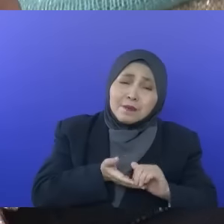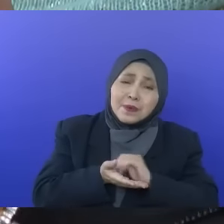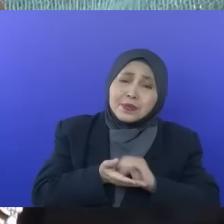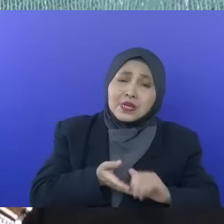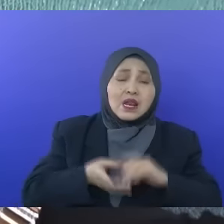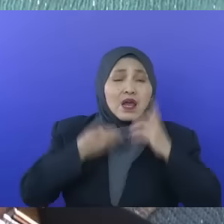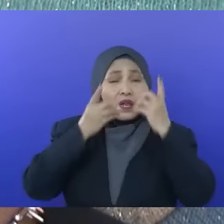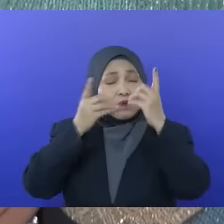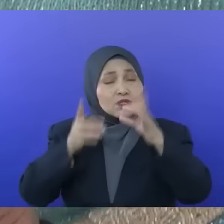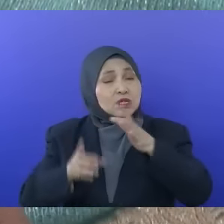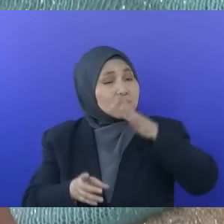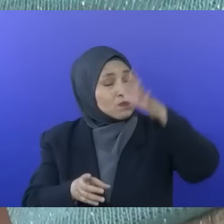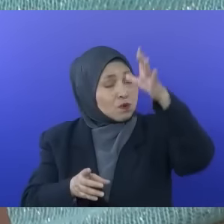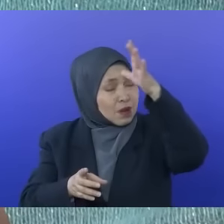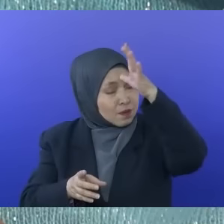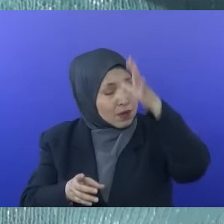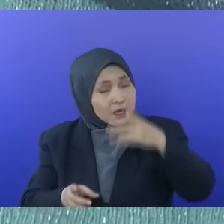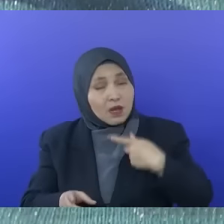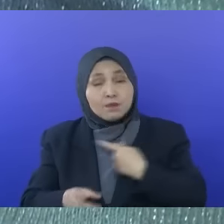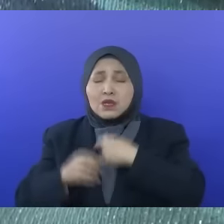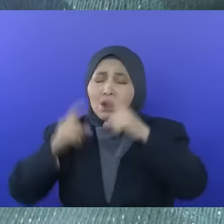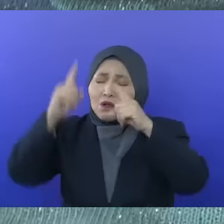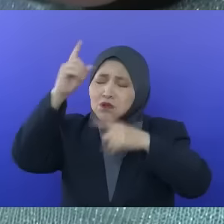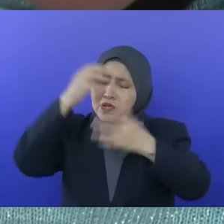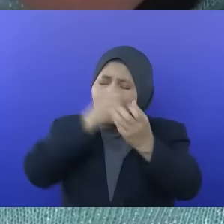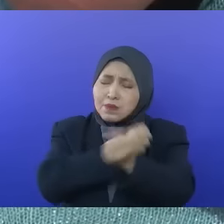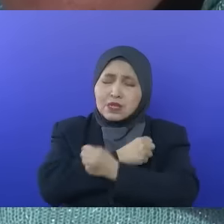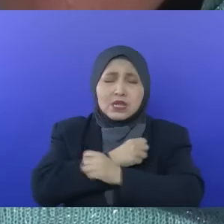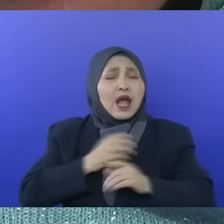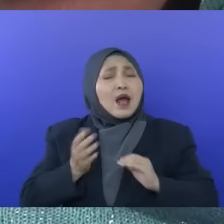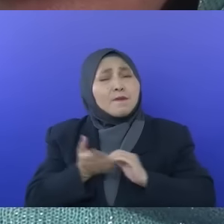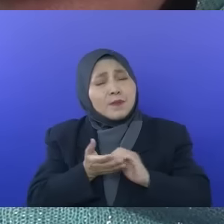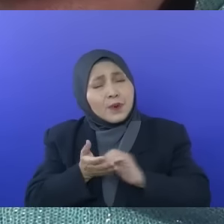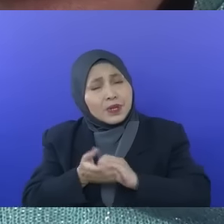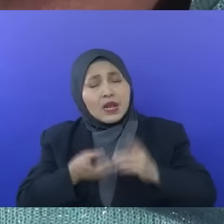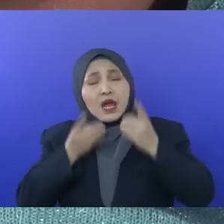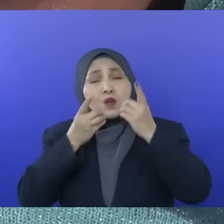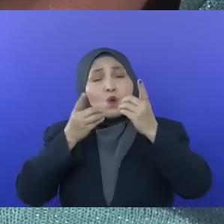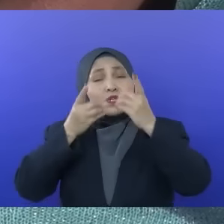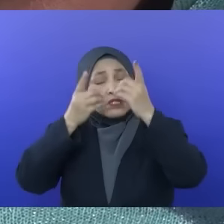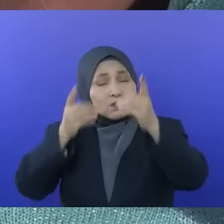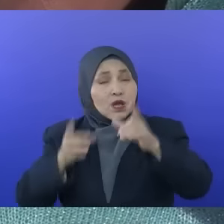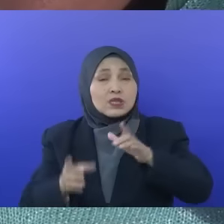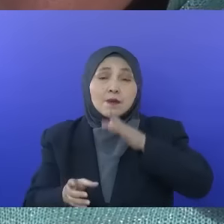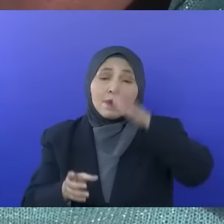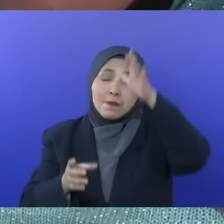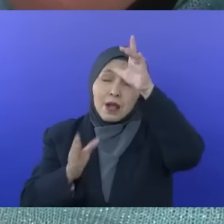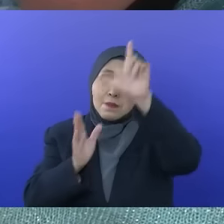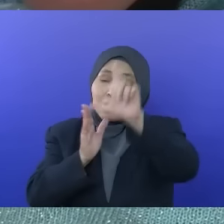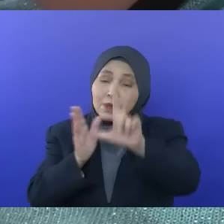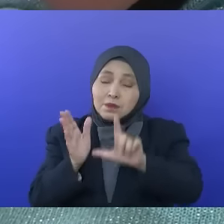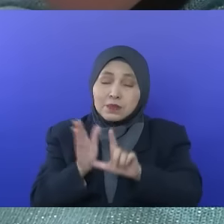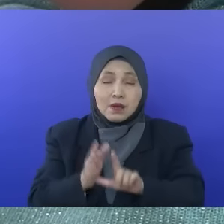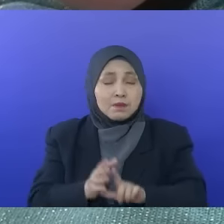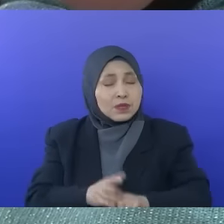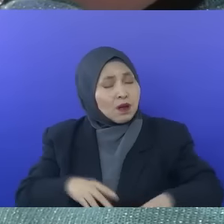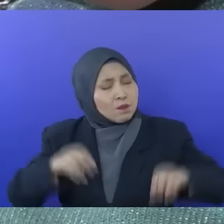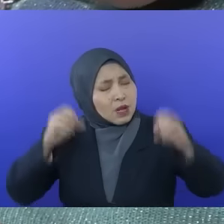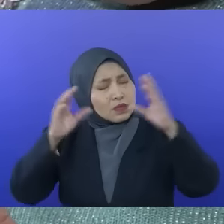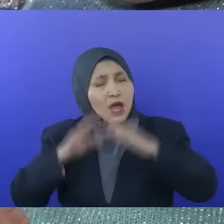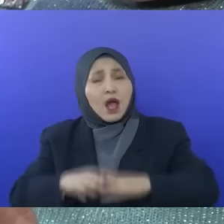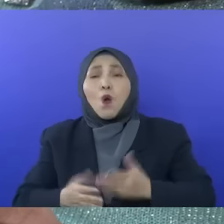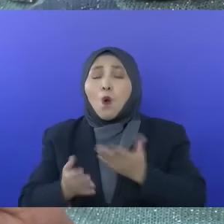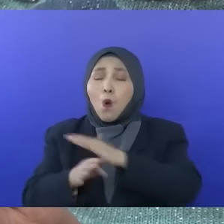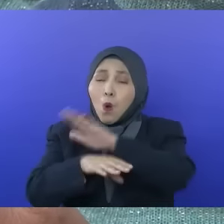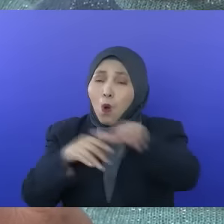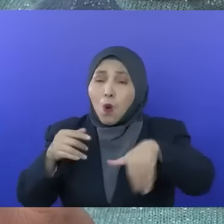dosa Ibu dan Ayah kami ya rohman ampunilah dosa-dosa ibu dan ayah mertua kami ya rohim muslimin